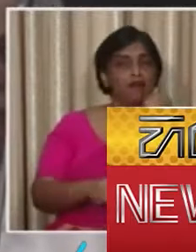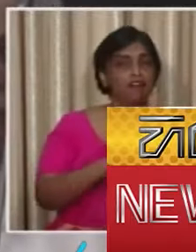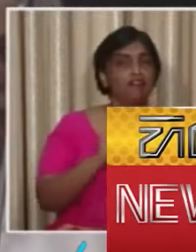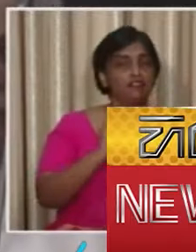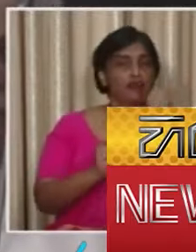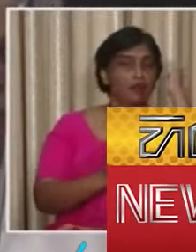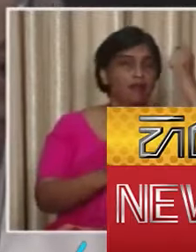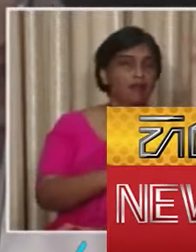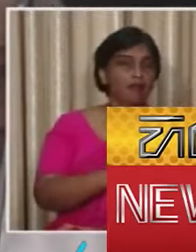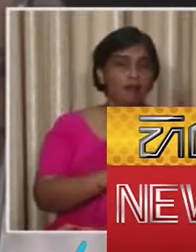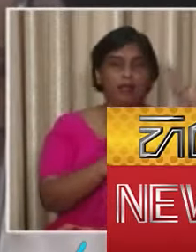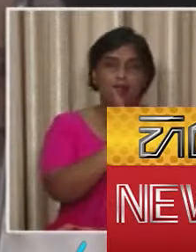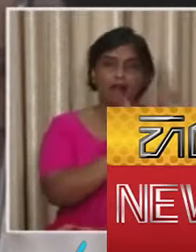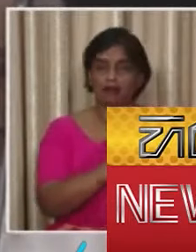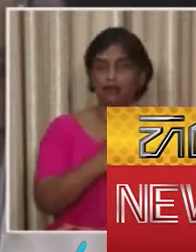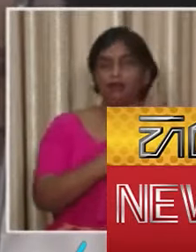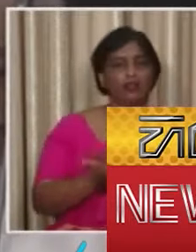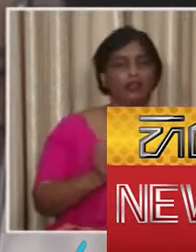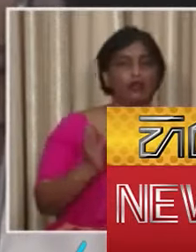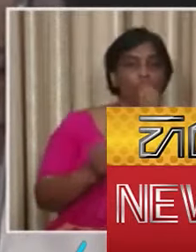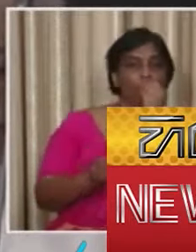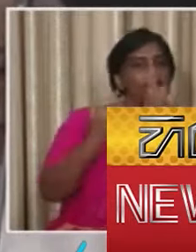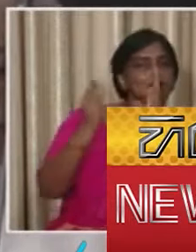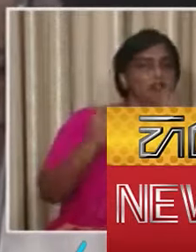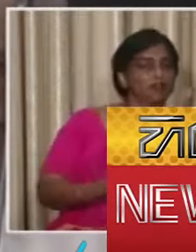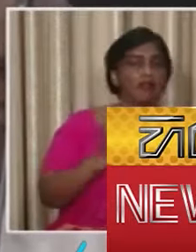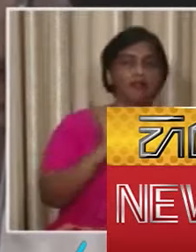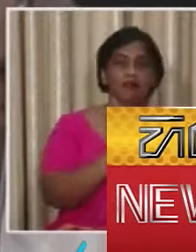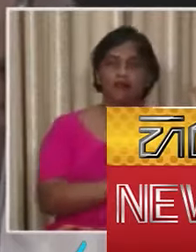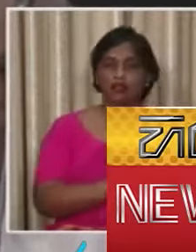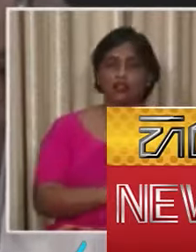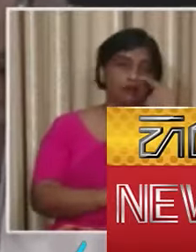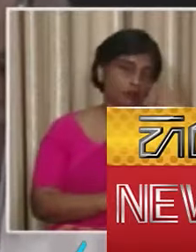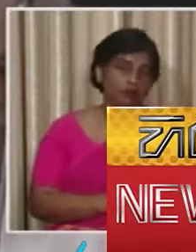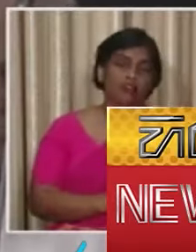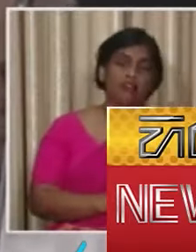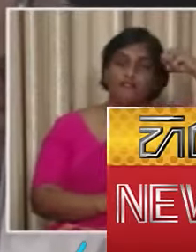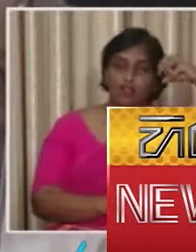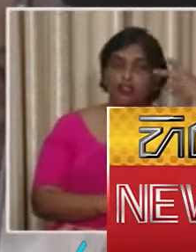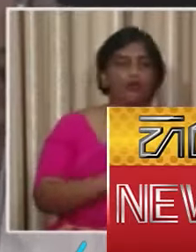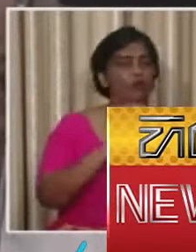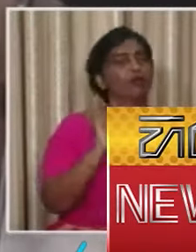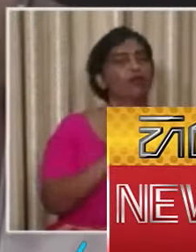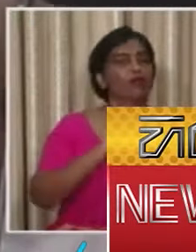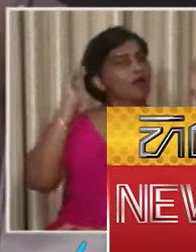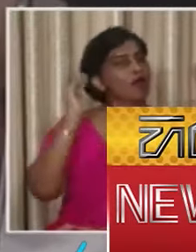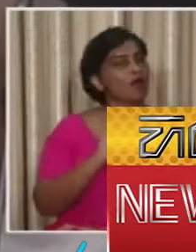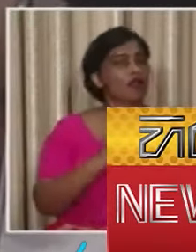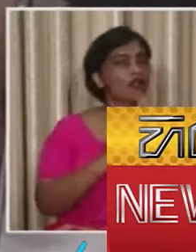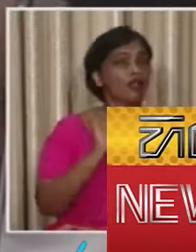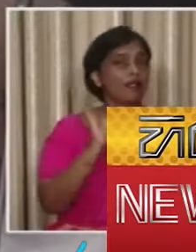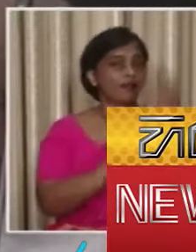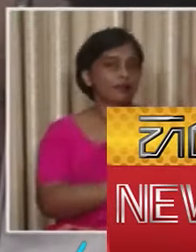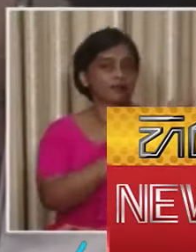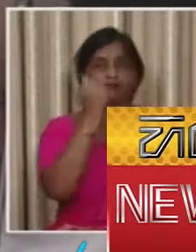ණය යොදාගත්තා, ආහාර නොමිලේ දෙන්න ණය යොදාගත්තා, ආහාර දව ඉන්ධන විදුලි බිල වාගේ දේ අඩුවට දෙන්න ණය